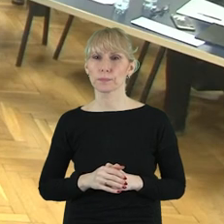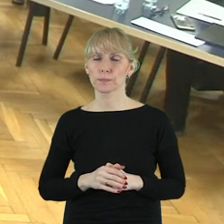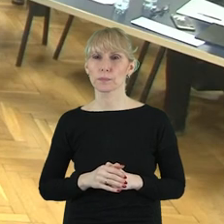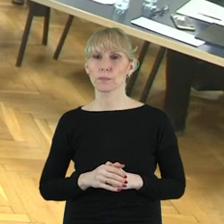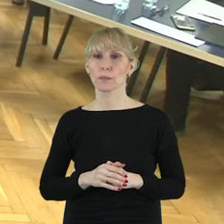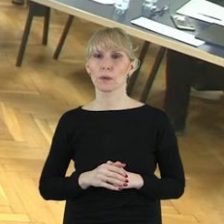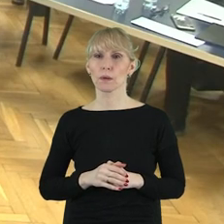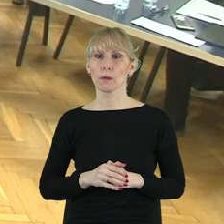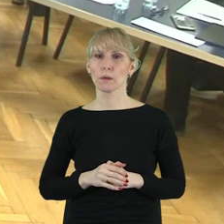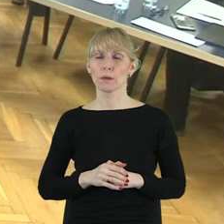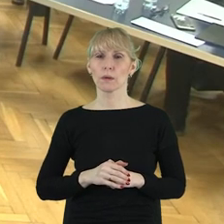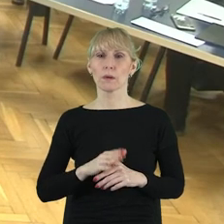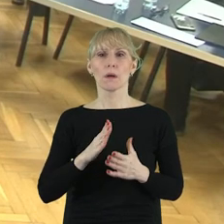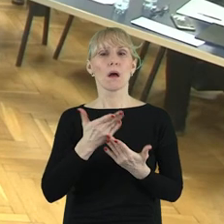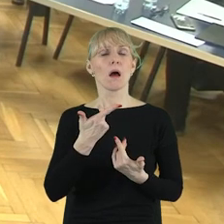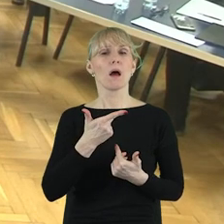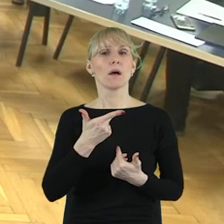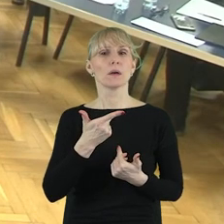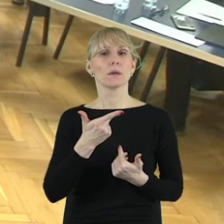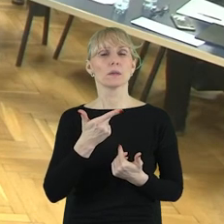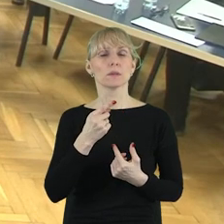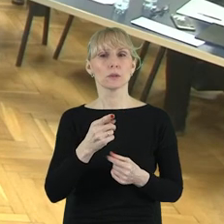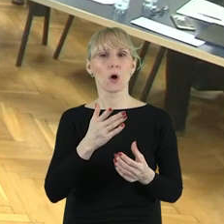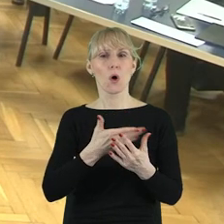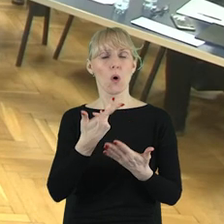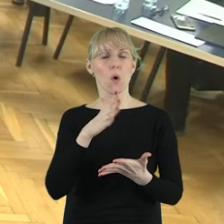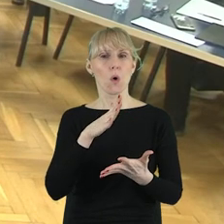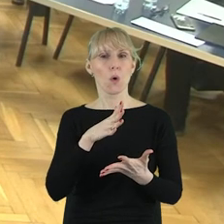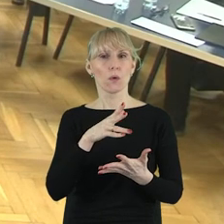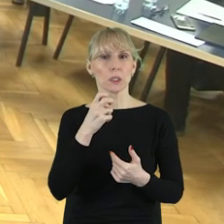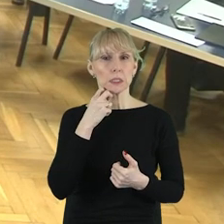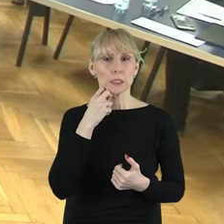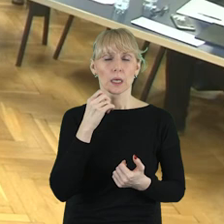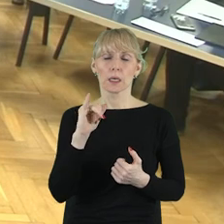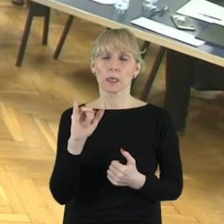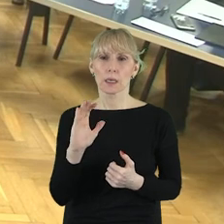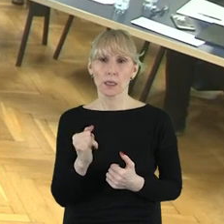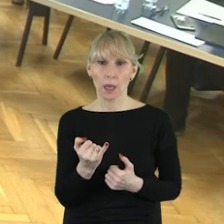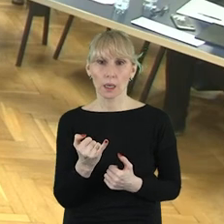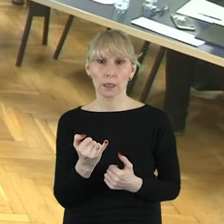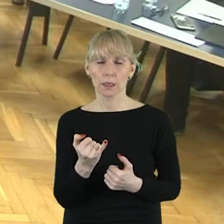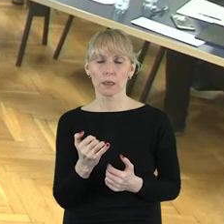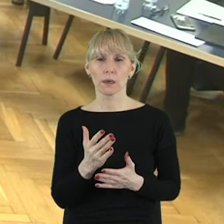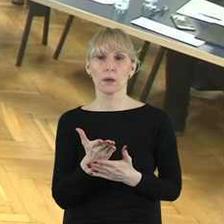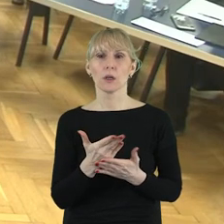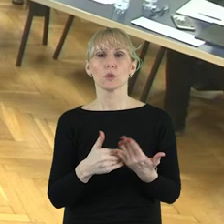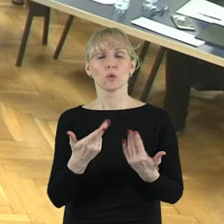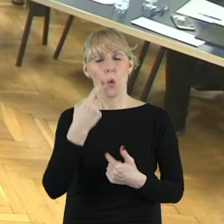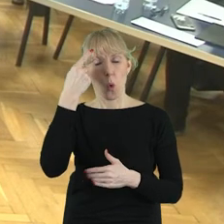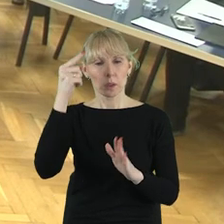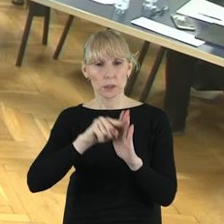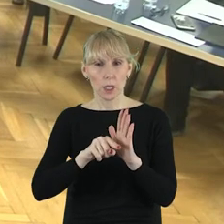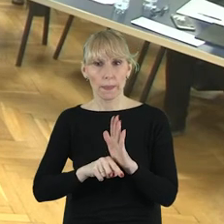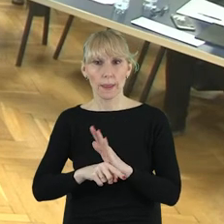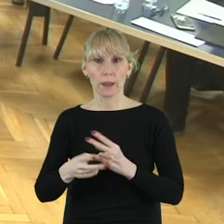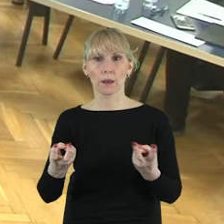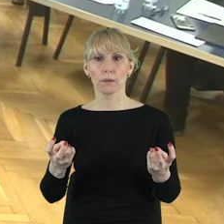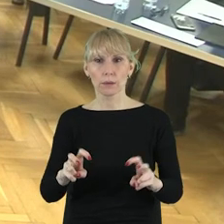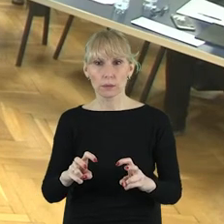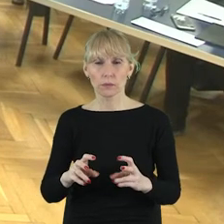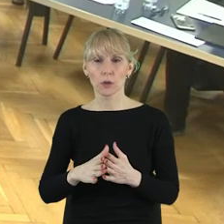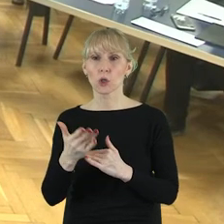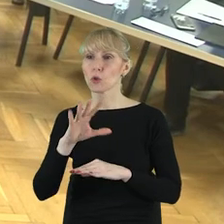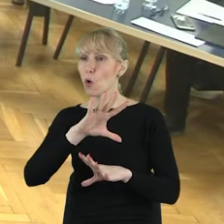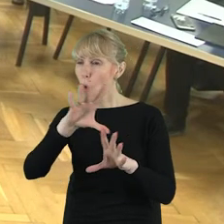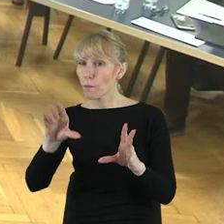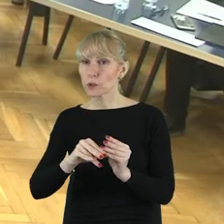A jakimi cechami charakteryzuje się podejście LIDER? Oddolność, czyli szeroki udział społeczności lokalnej w tworzeniu i realizacji strategii. Czyli